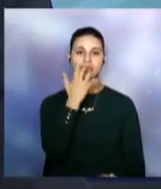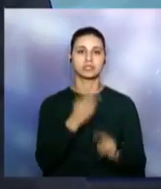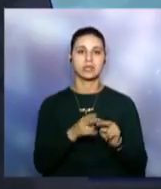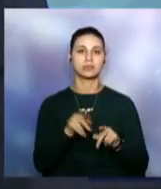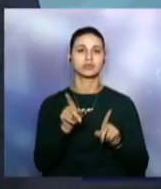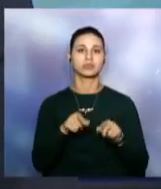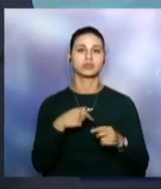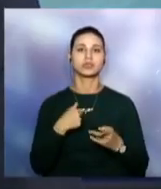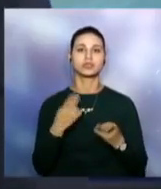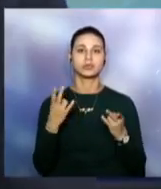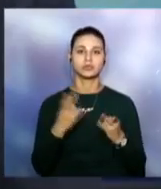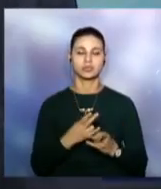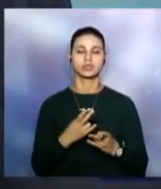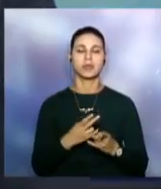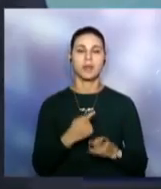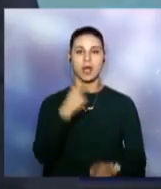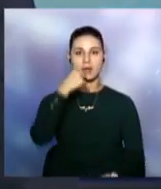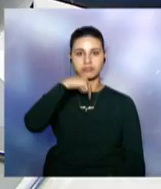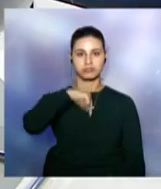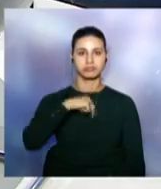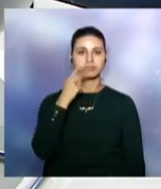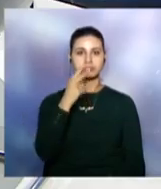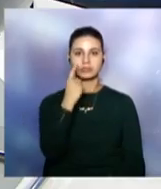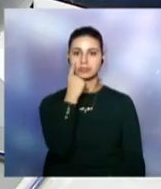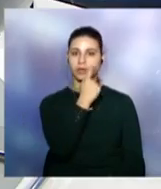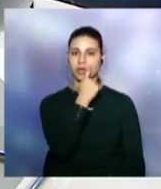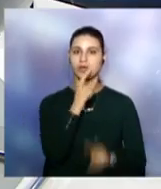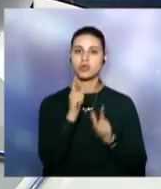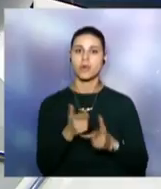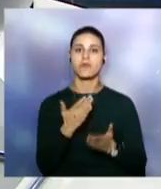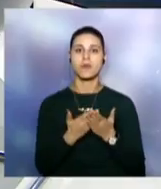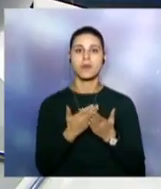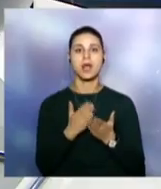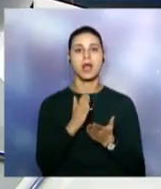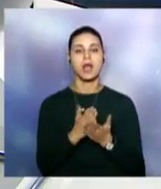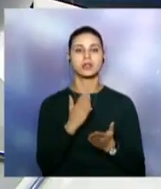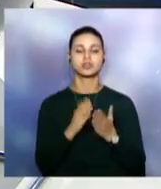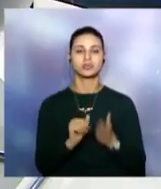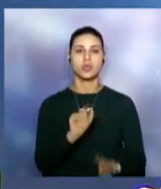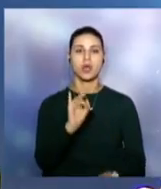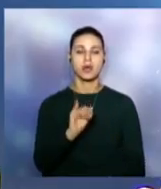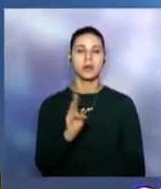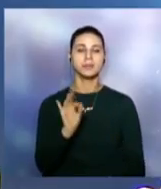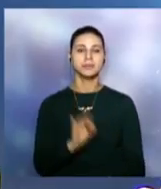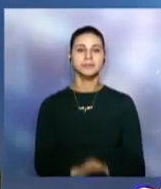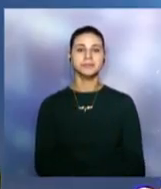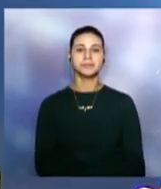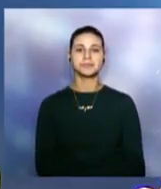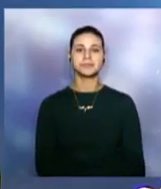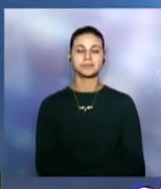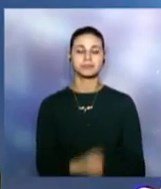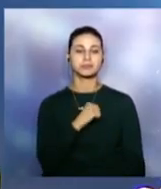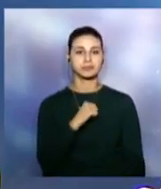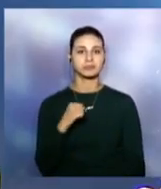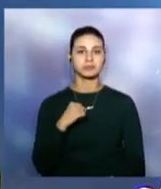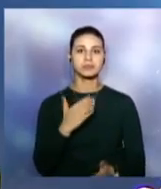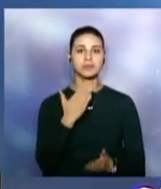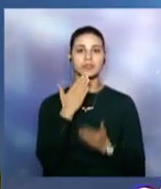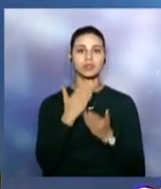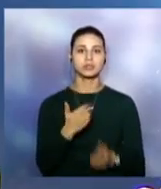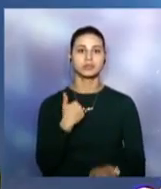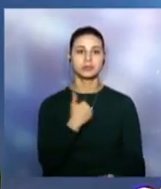ზოგჯერ ჩნდება ენდოსკოპიური ჩარევაც, რომ შევხედოთ არის თუ არა ის დაფიქსირებული. ამიტომ თუმცა ლოგიკურად მიჩნდება კითხვა, თქვენ რა